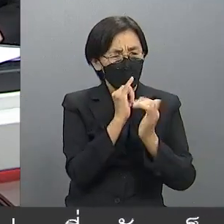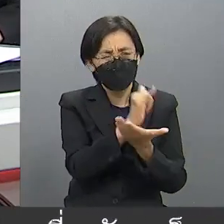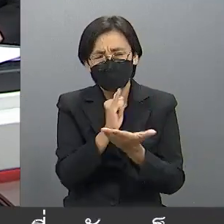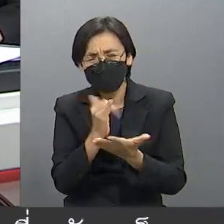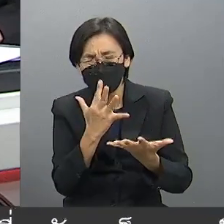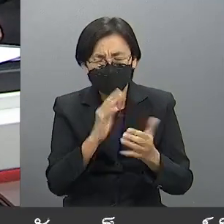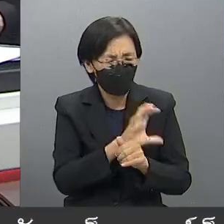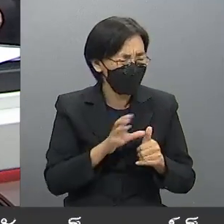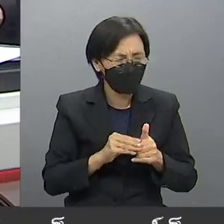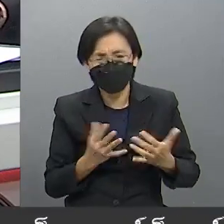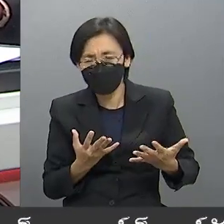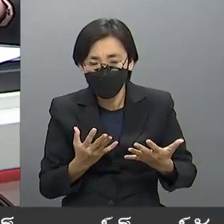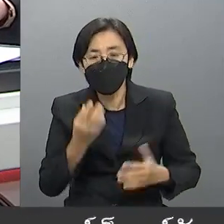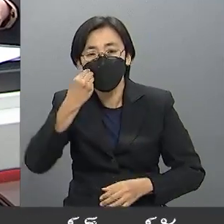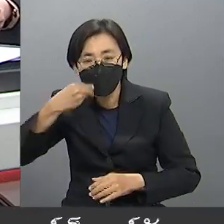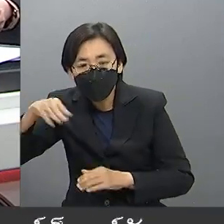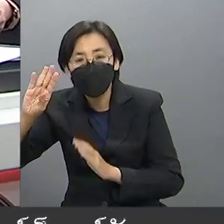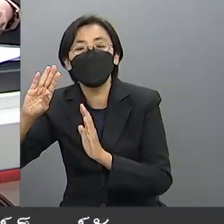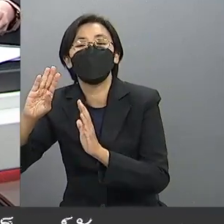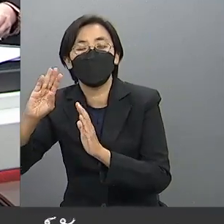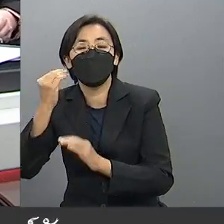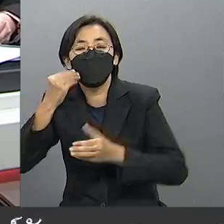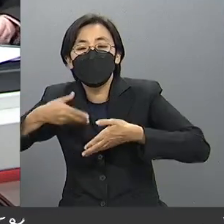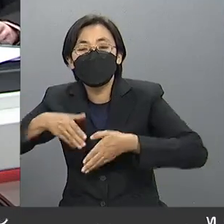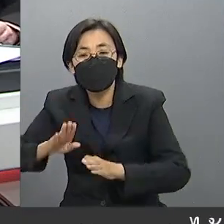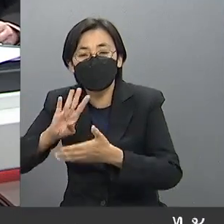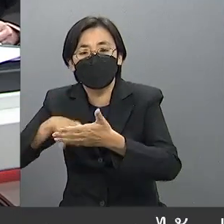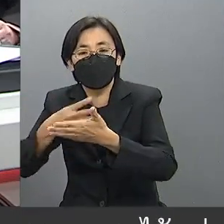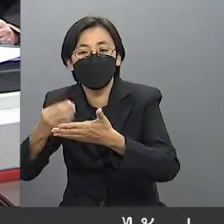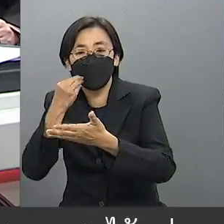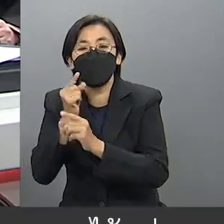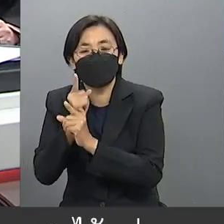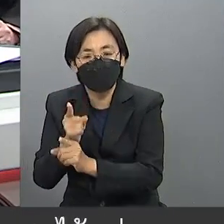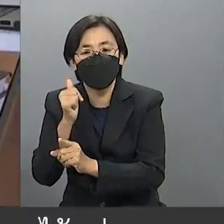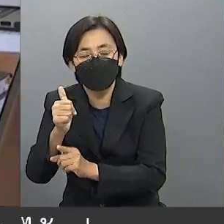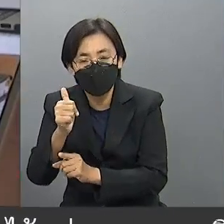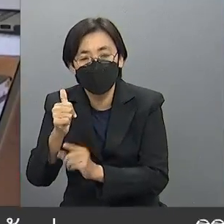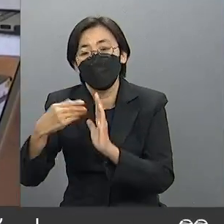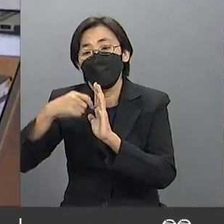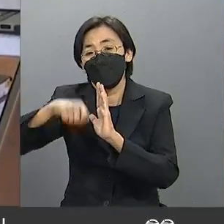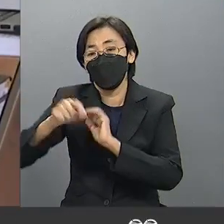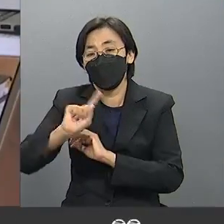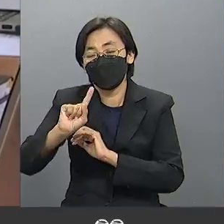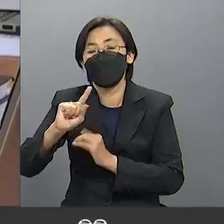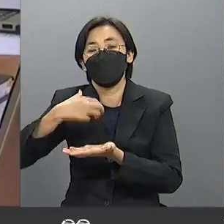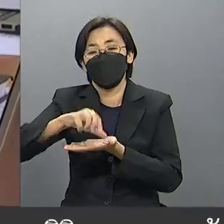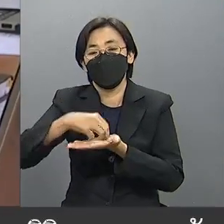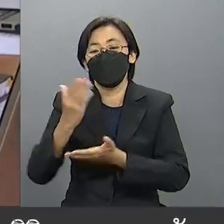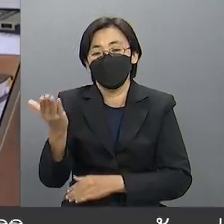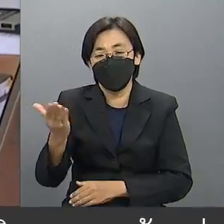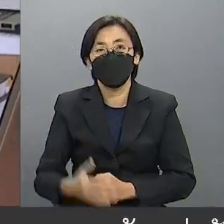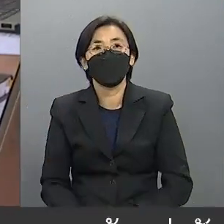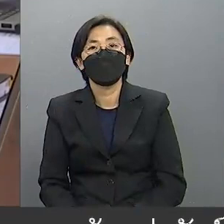าตัวที่บ้านเกิดได้นี่เป็นโครงการโคราชพร้อมติดตามกับคุณพจนีสายกระจ่างค่ะ และในส่วนของจังหวัดเราเนี่ยเ